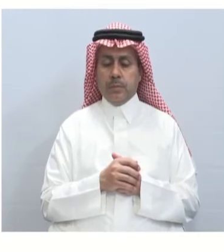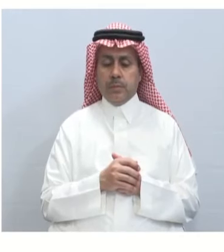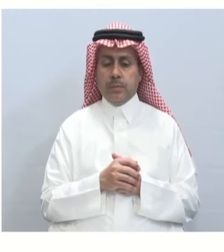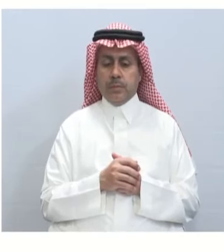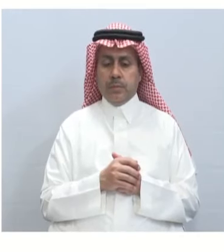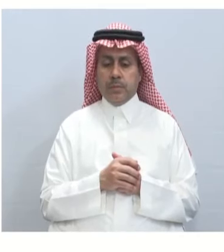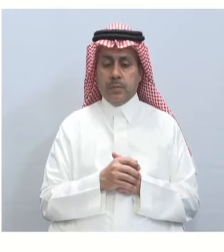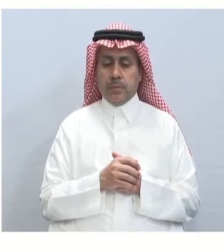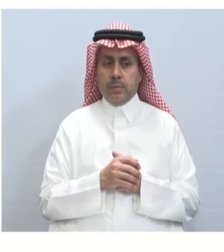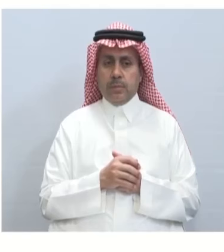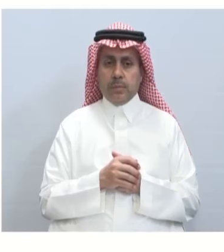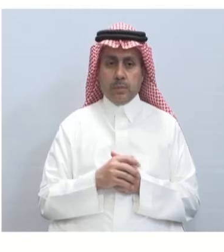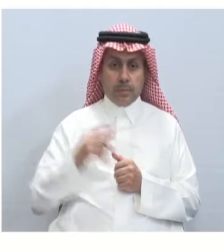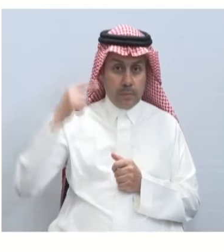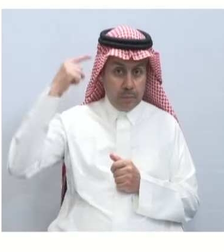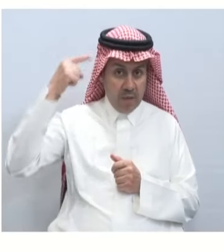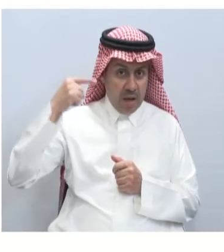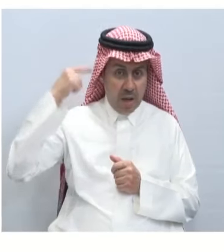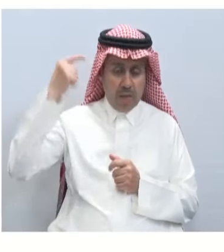الماب لاحظوا